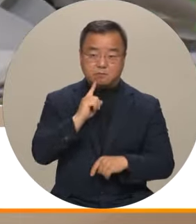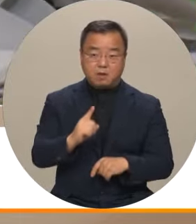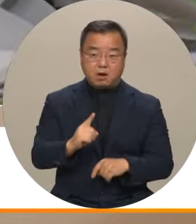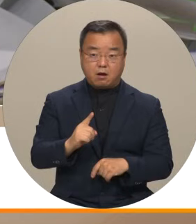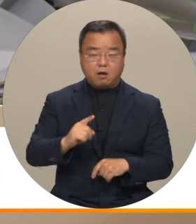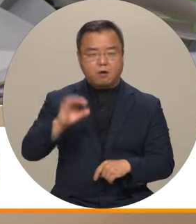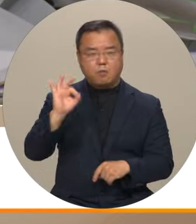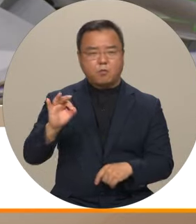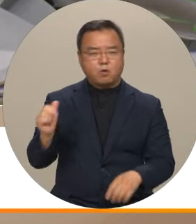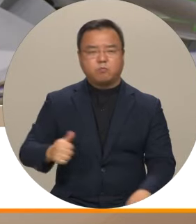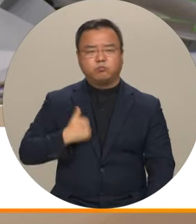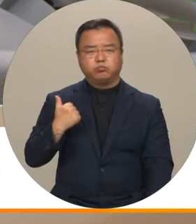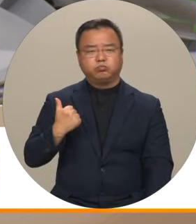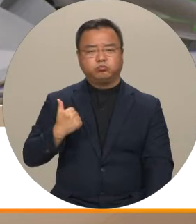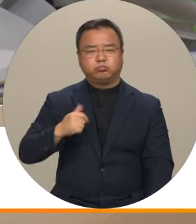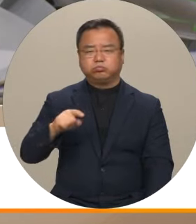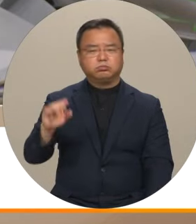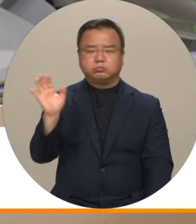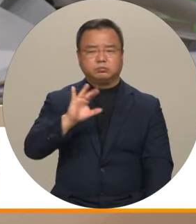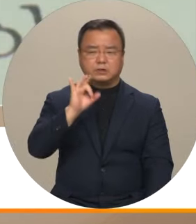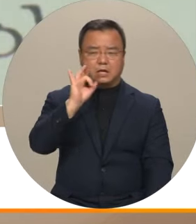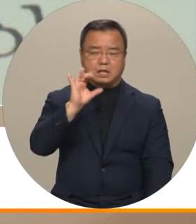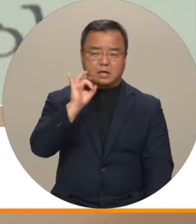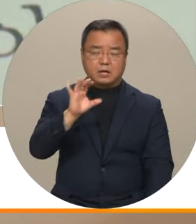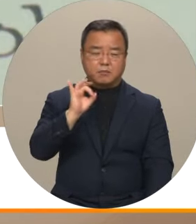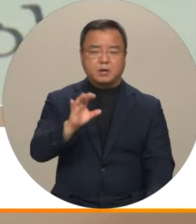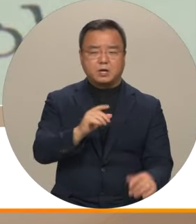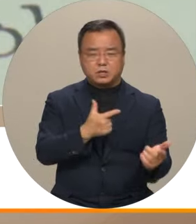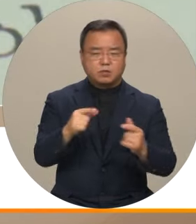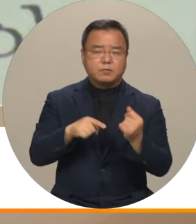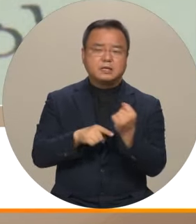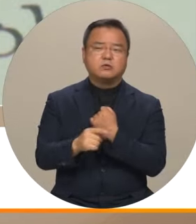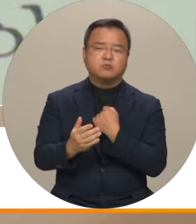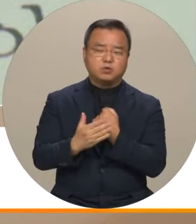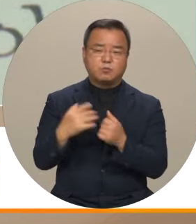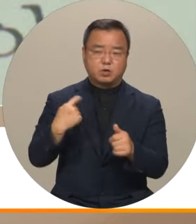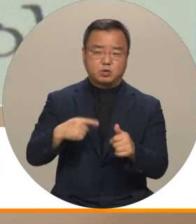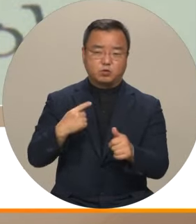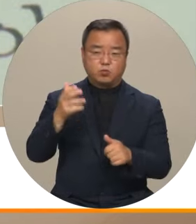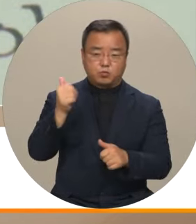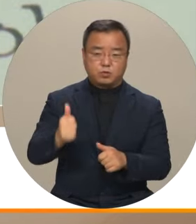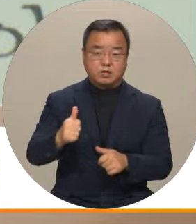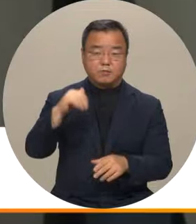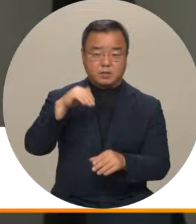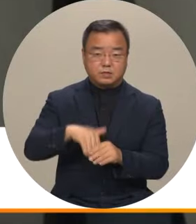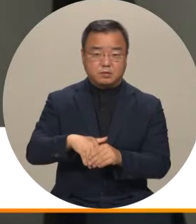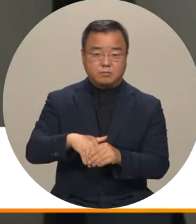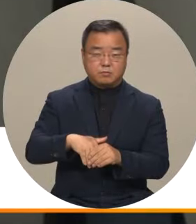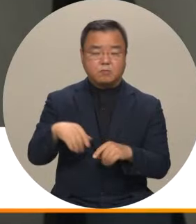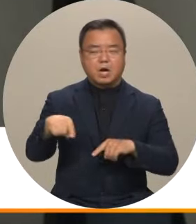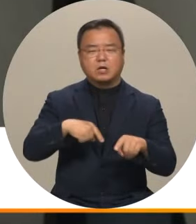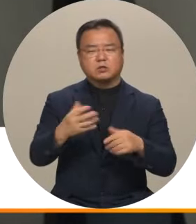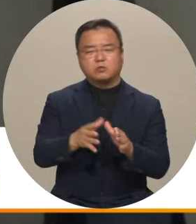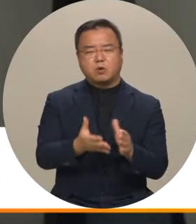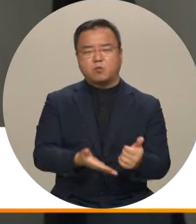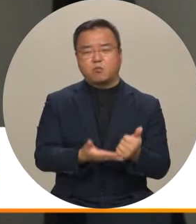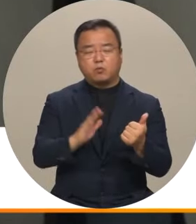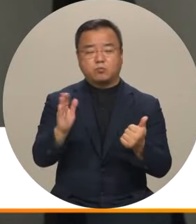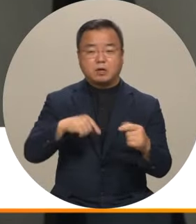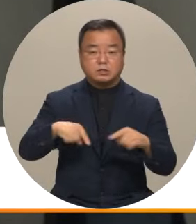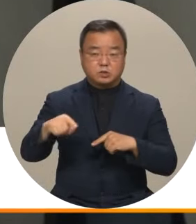분노했습니다 이럴 순 없다 여러 가지 이유가 있어서 교육감 선거는 정당 공천도 하지 않고 정치적